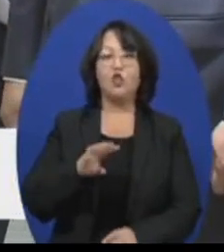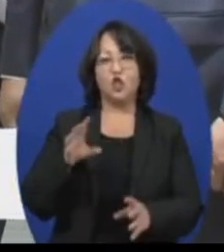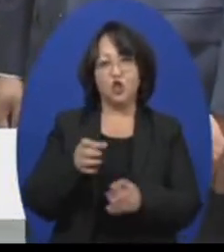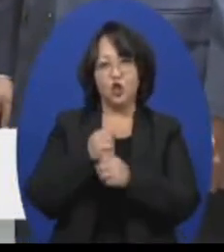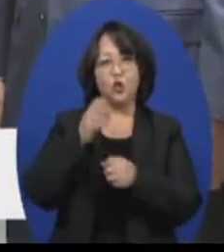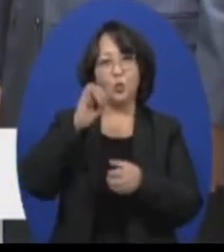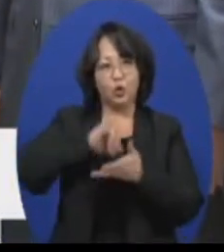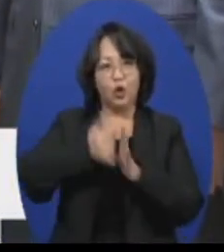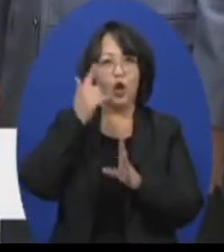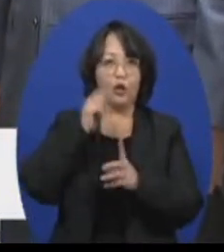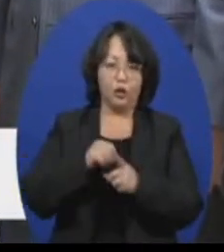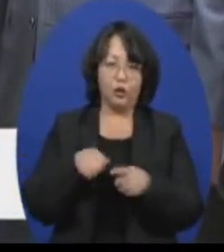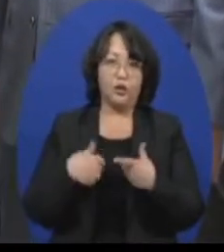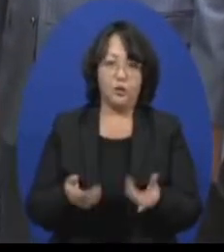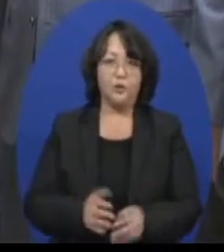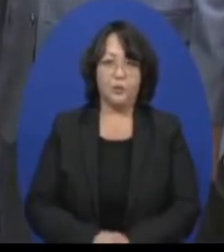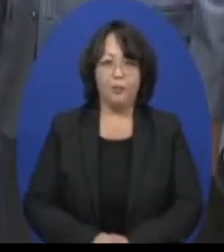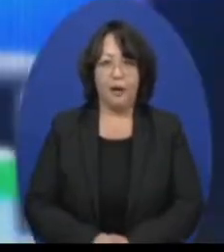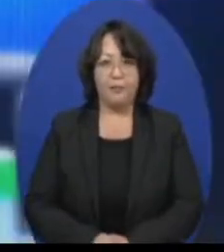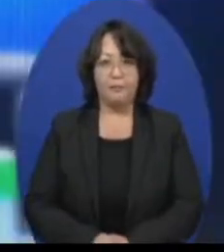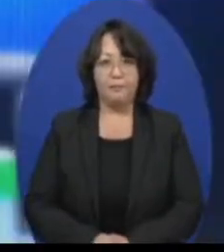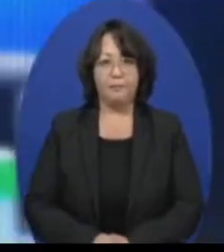байна.